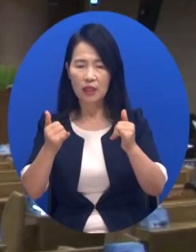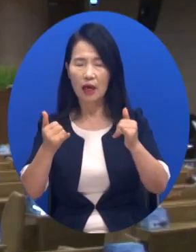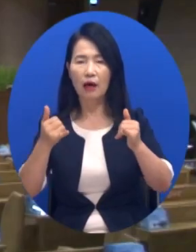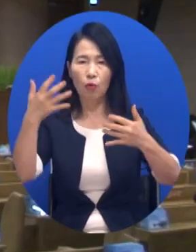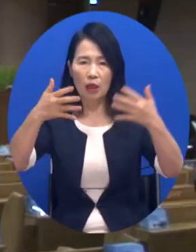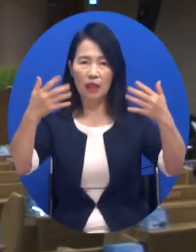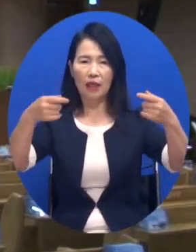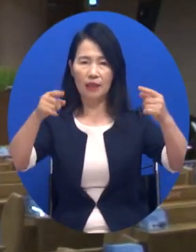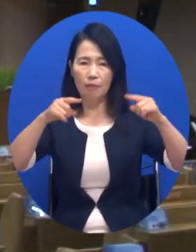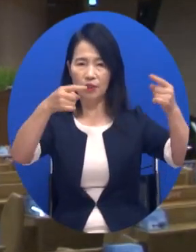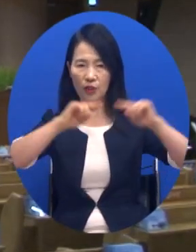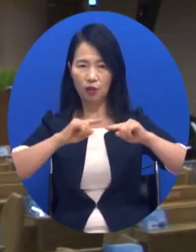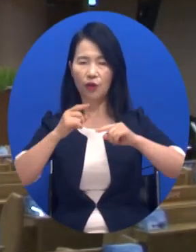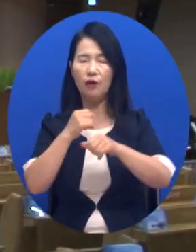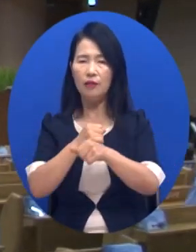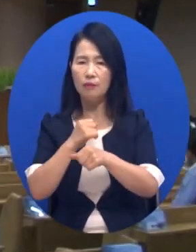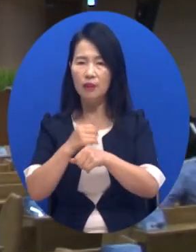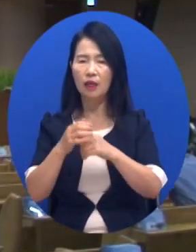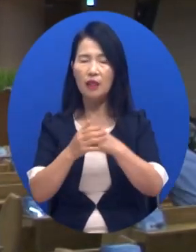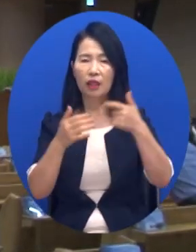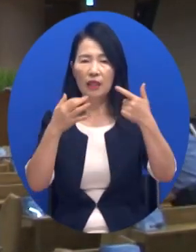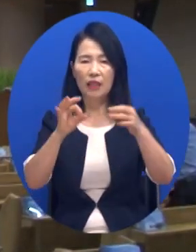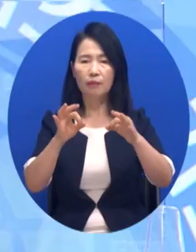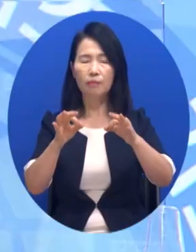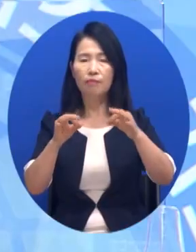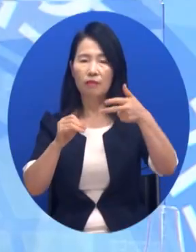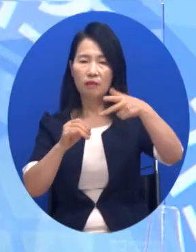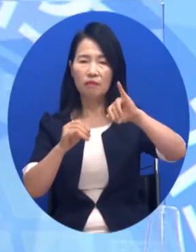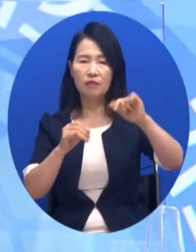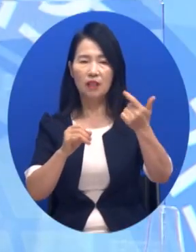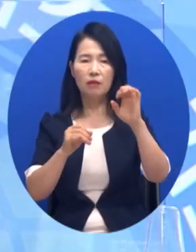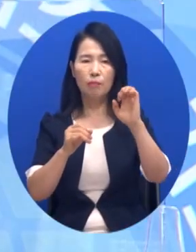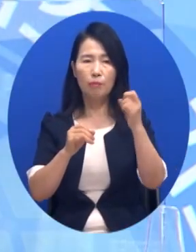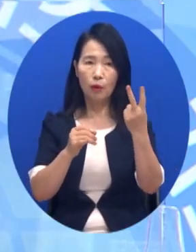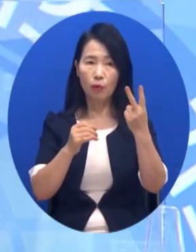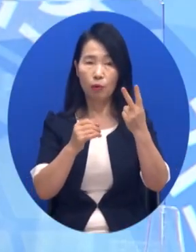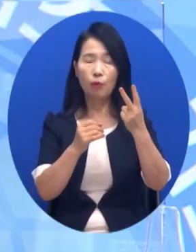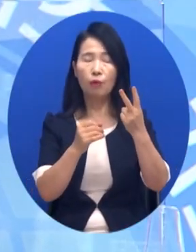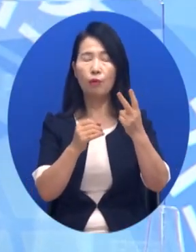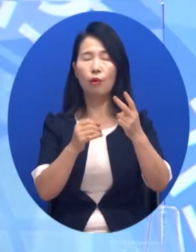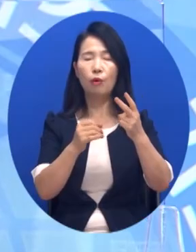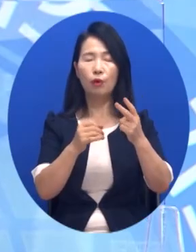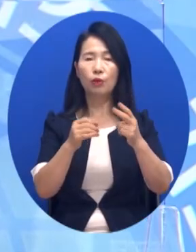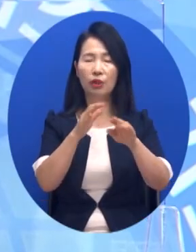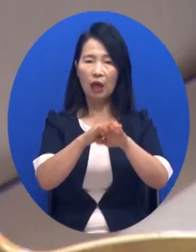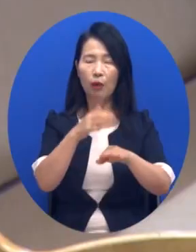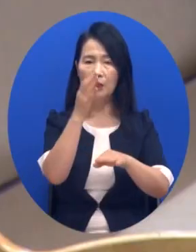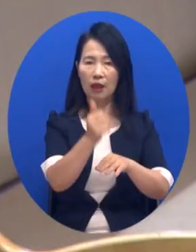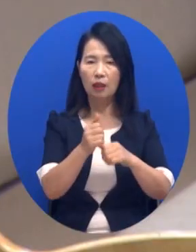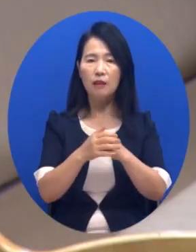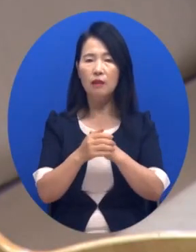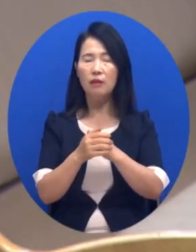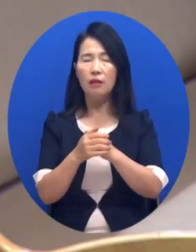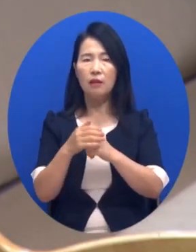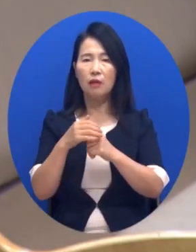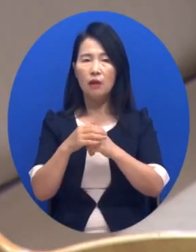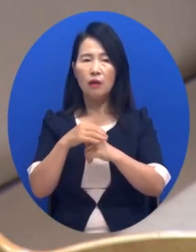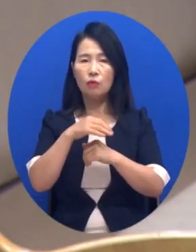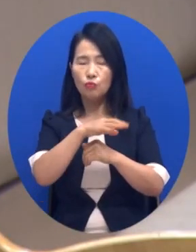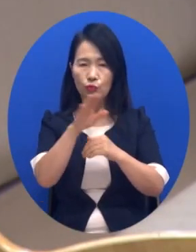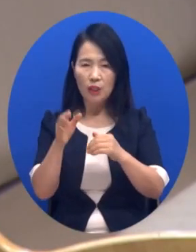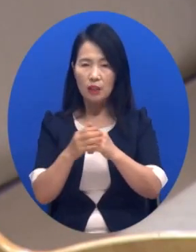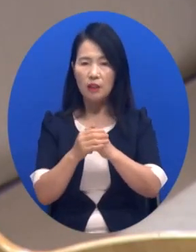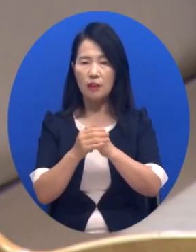함께했습니다. 김진표 국가조찬기도회 대회장은 개회사에서 지구촌의 위기 가운데 기도회가 회복의 시작이 되길